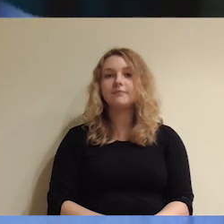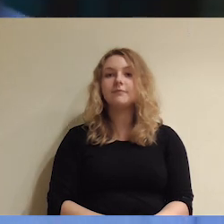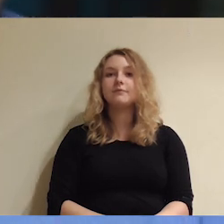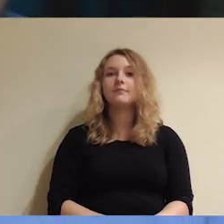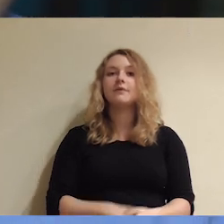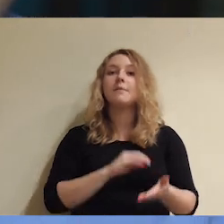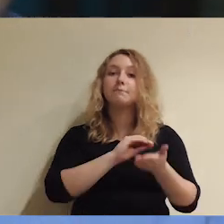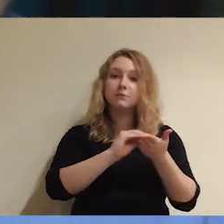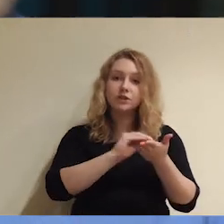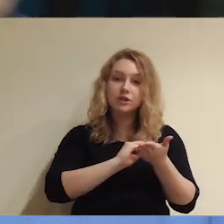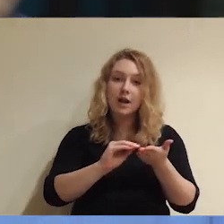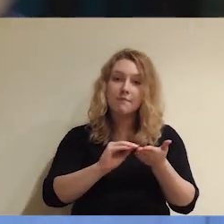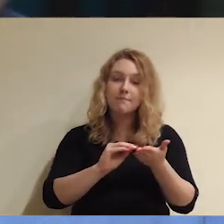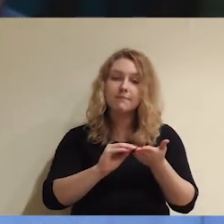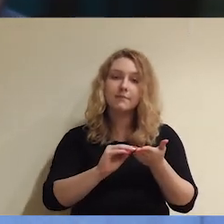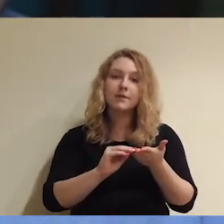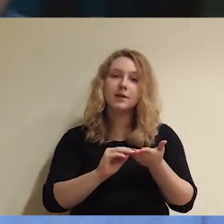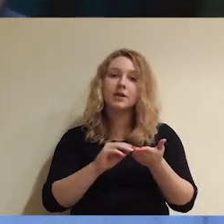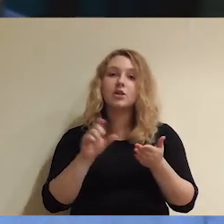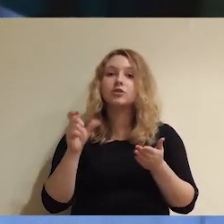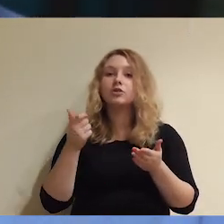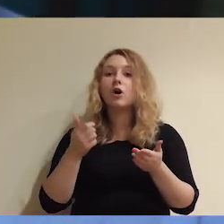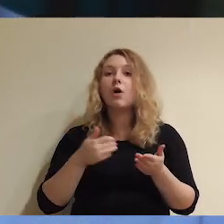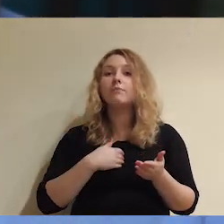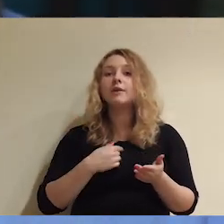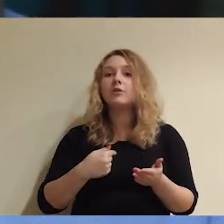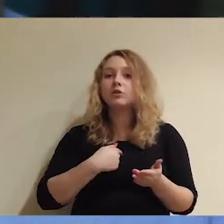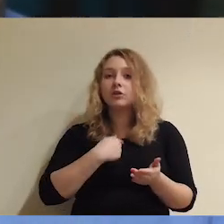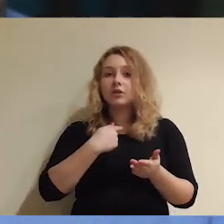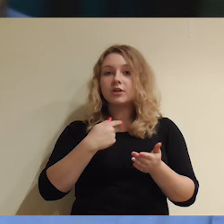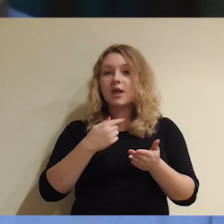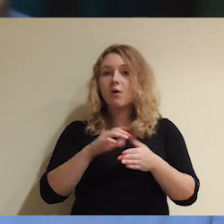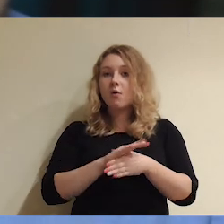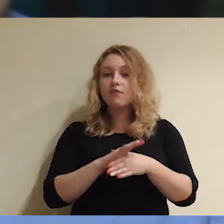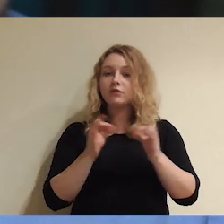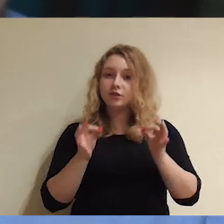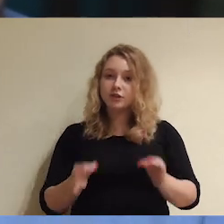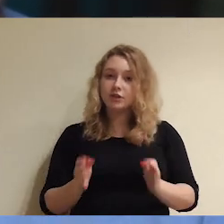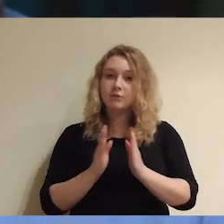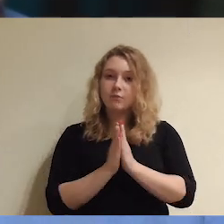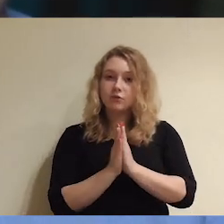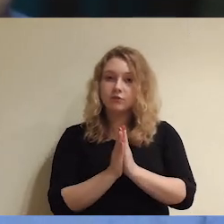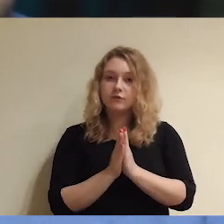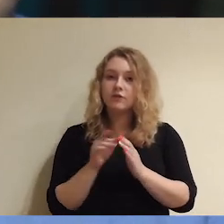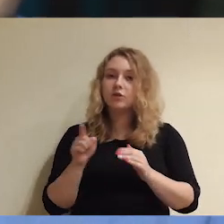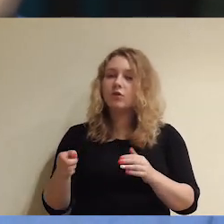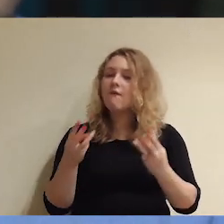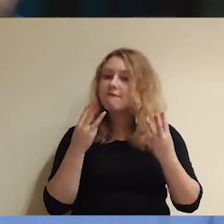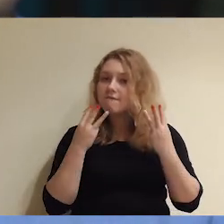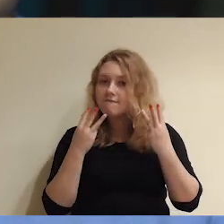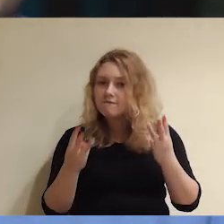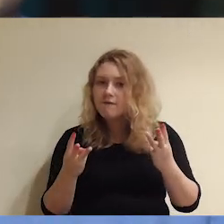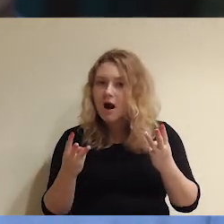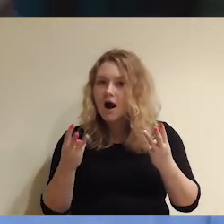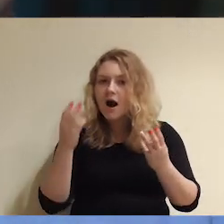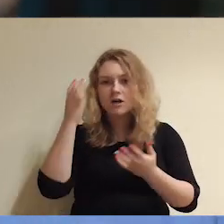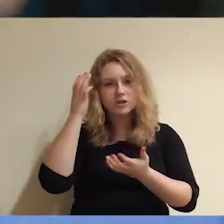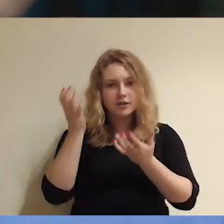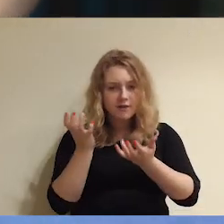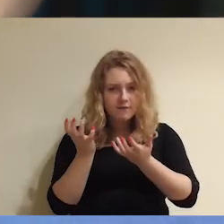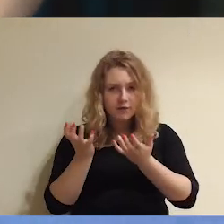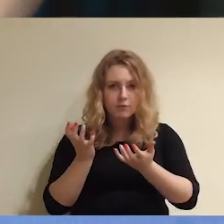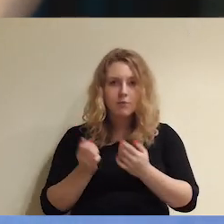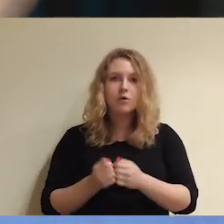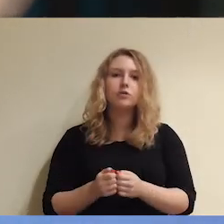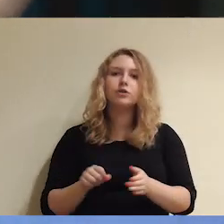już doskonale wie, jak to wygląda. Komentujemy i piszemy tam po prostu, co mnie dotknęło w dzisiejszej medytacji. Bardzo, bardzo cenne informacje